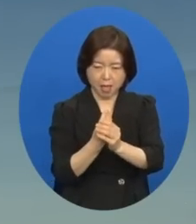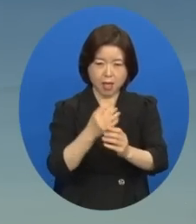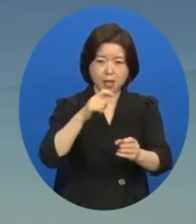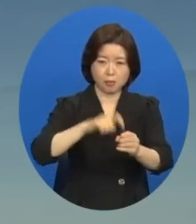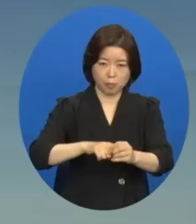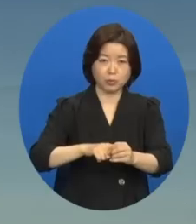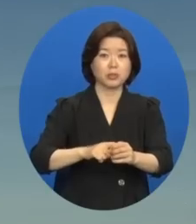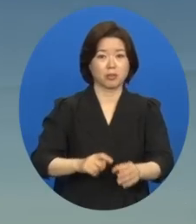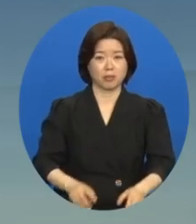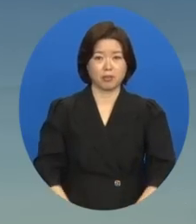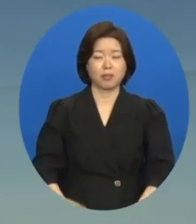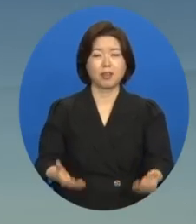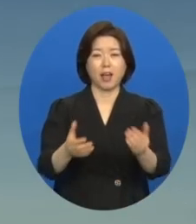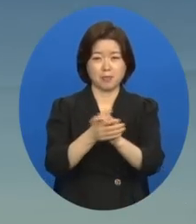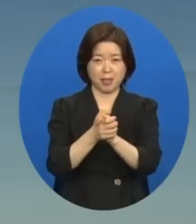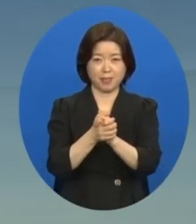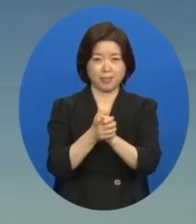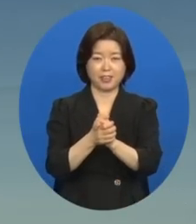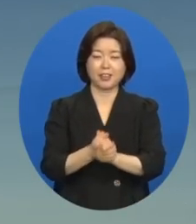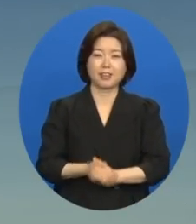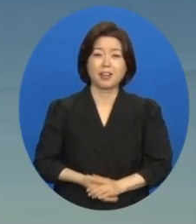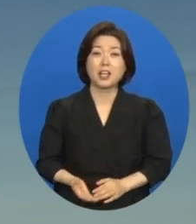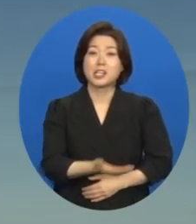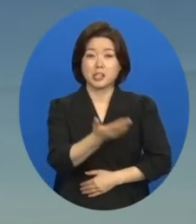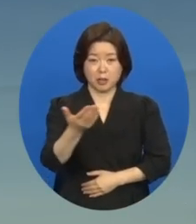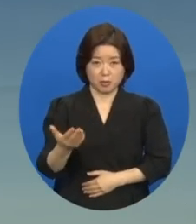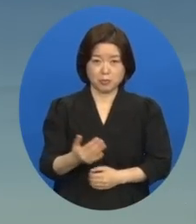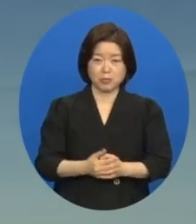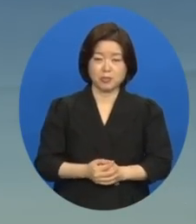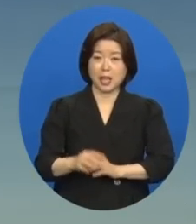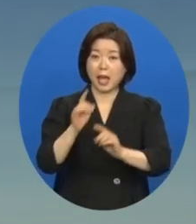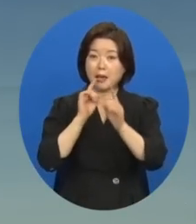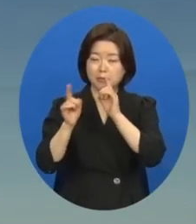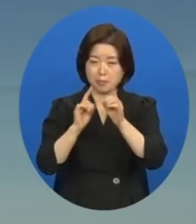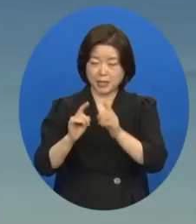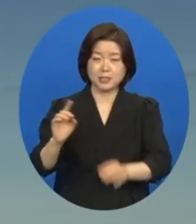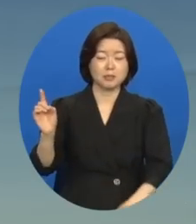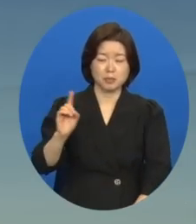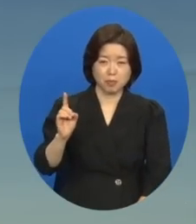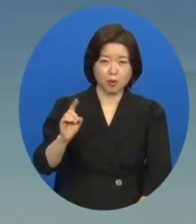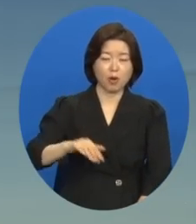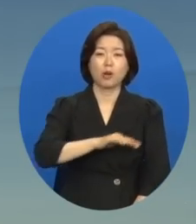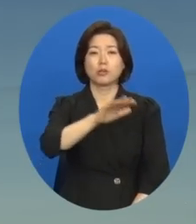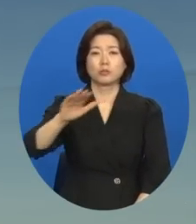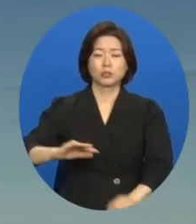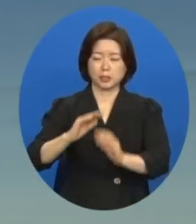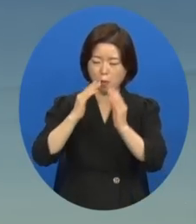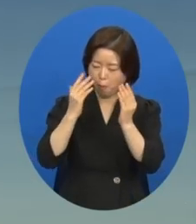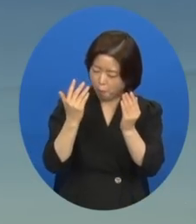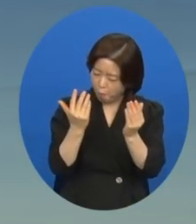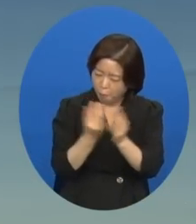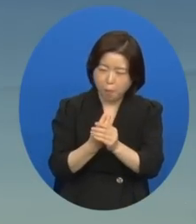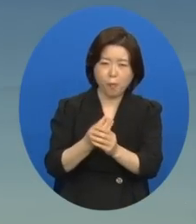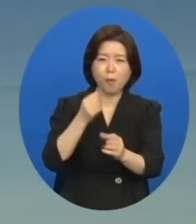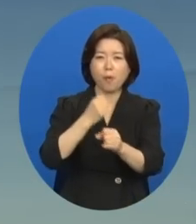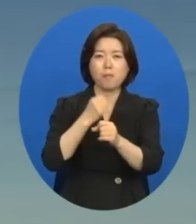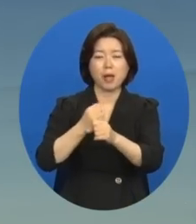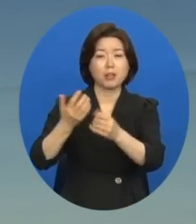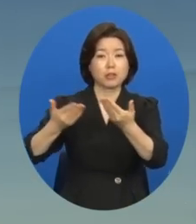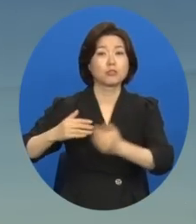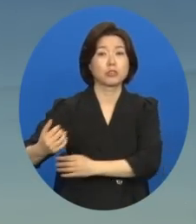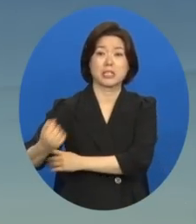함이라. 아멘. 여러분, 말씀이 바로 우리로 온전케 만드는